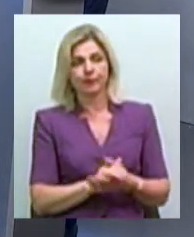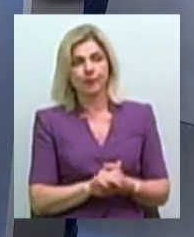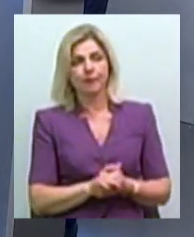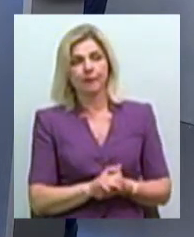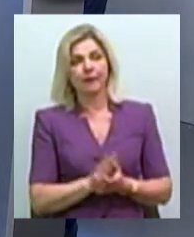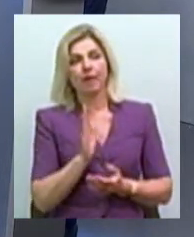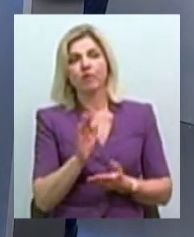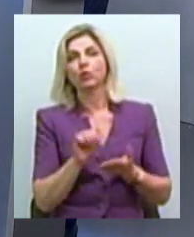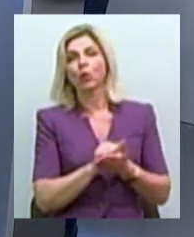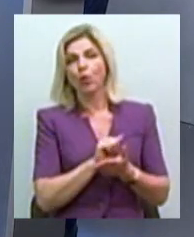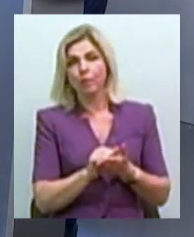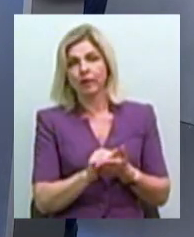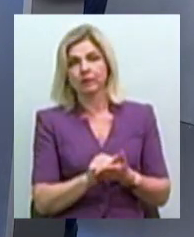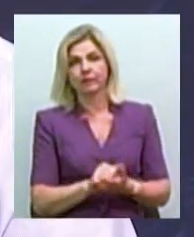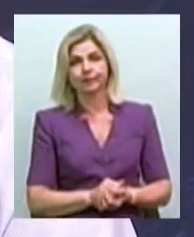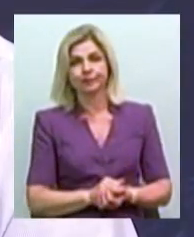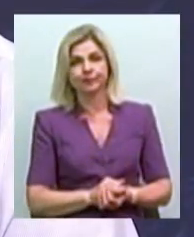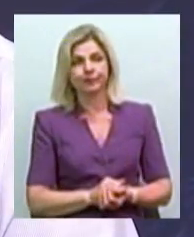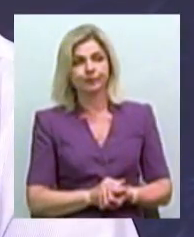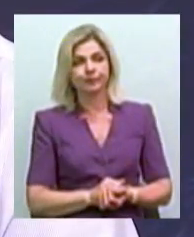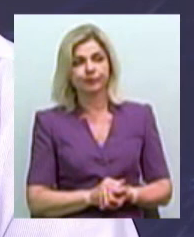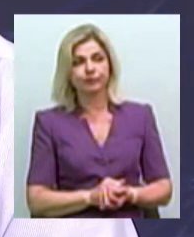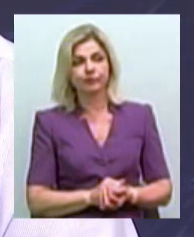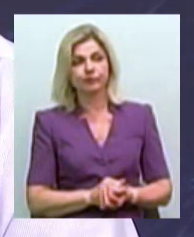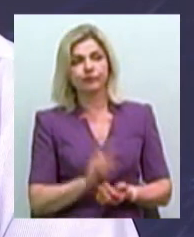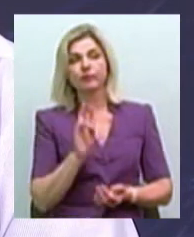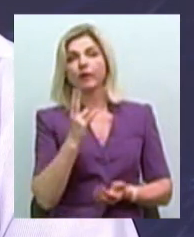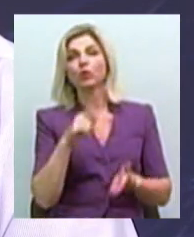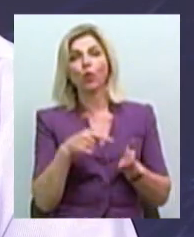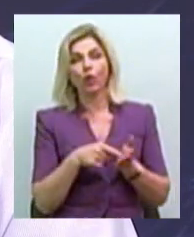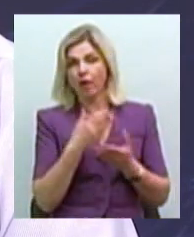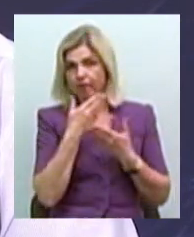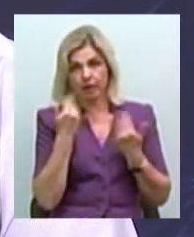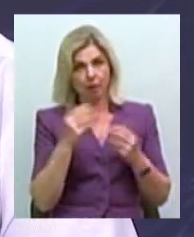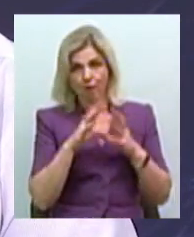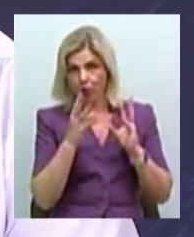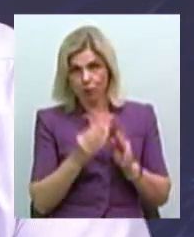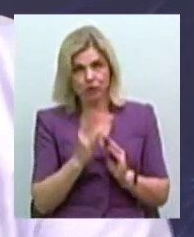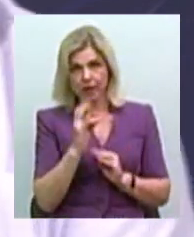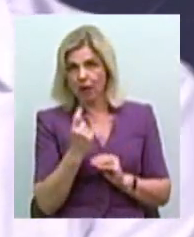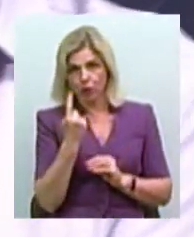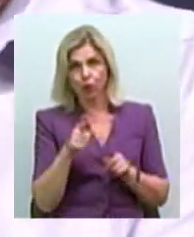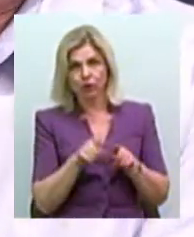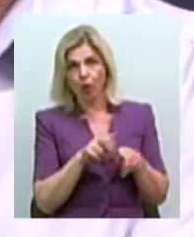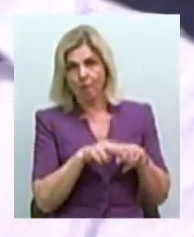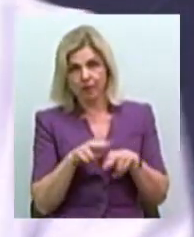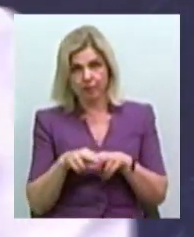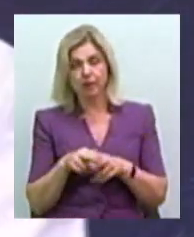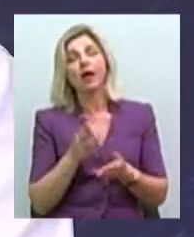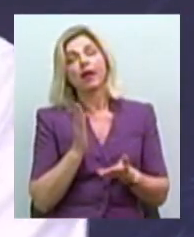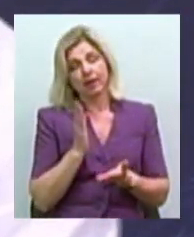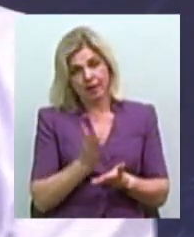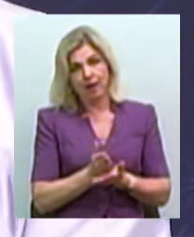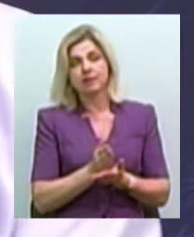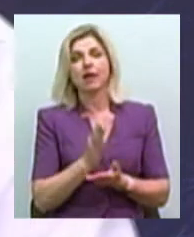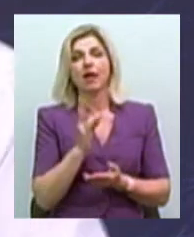вищезгаданому документі Мінрегіонбудом прийнятого, в Миколаєві взагалі немає жодного такого паспорту? Паспорта є, к сожалению, не на